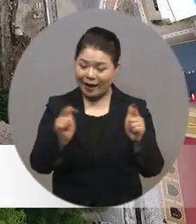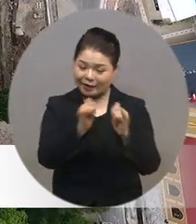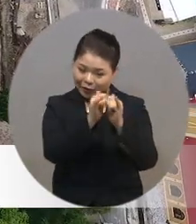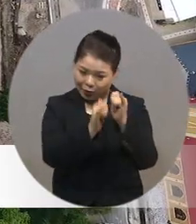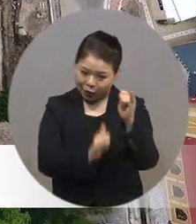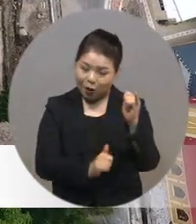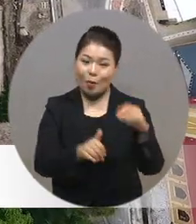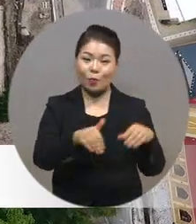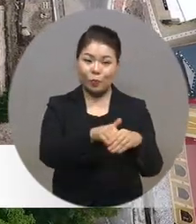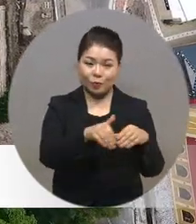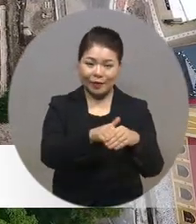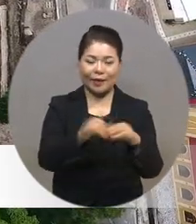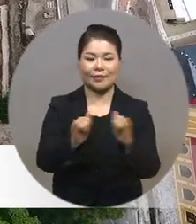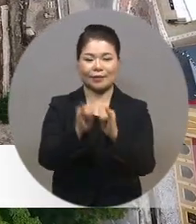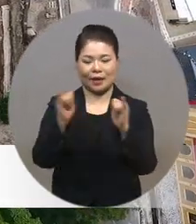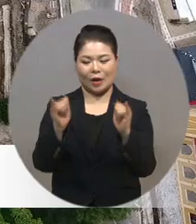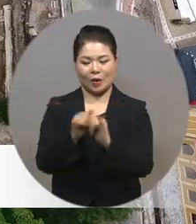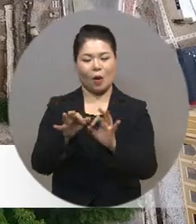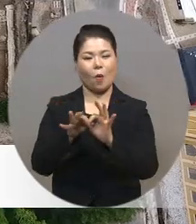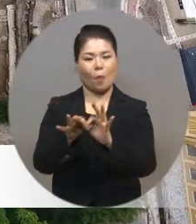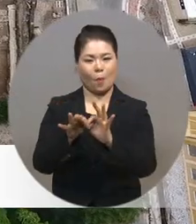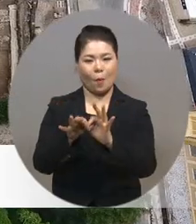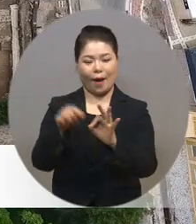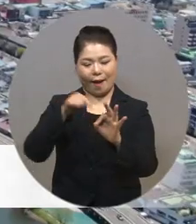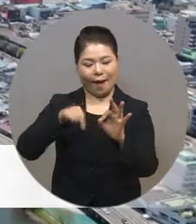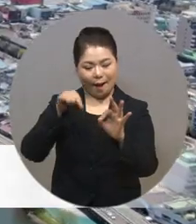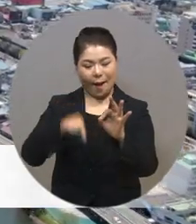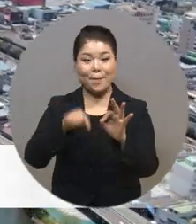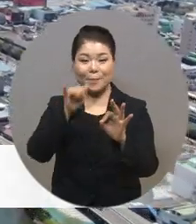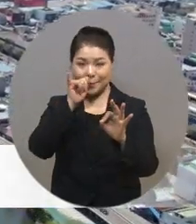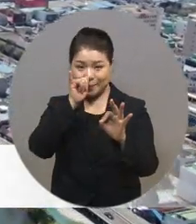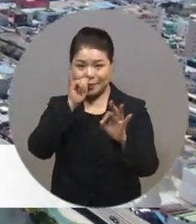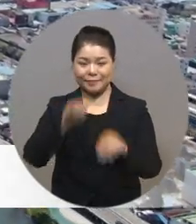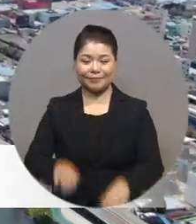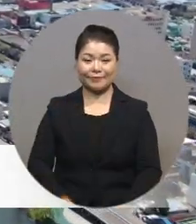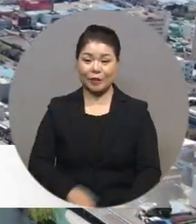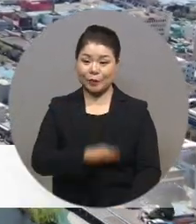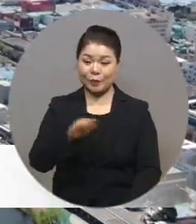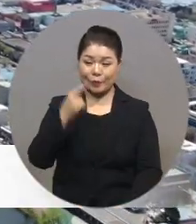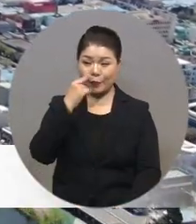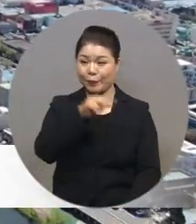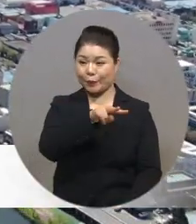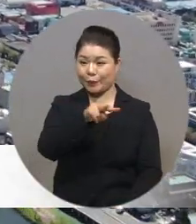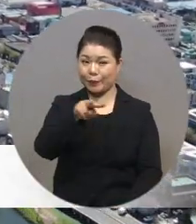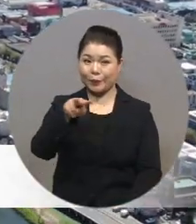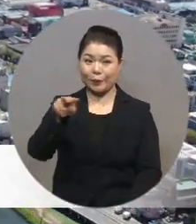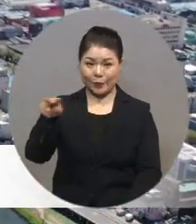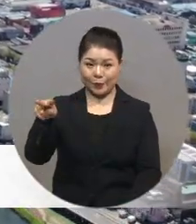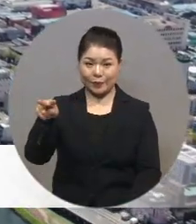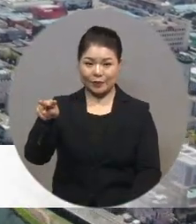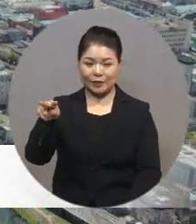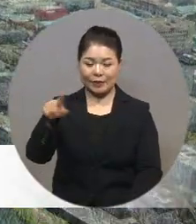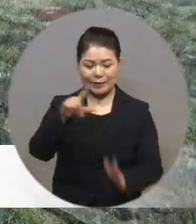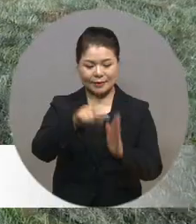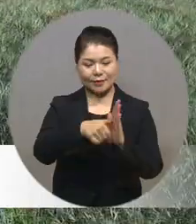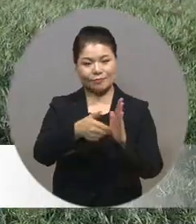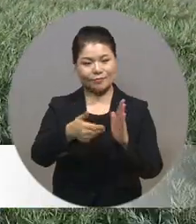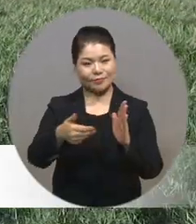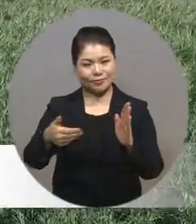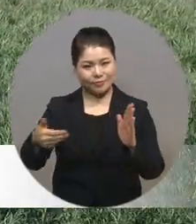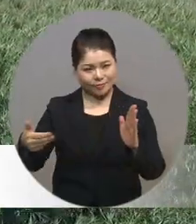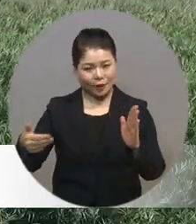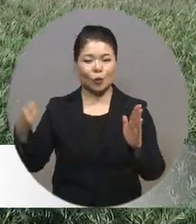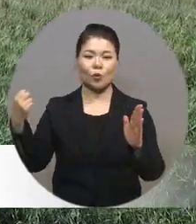문화, 사회적 관계 속에 있습니다. 우리 앞에 보이는 풍경은 시간의 흐름에 따라